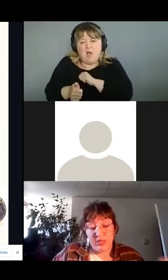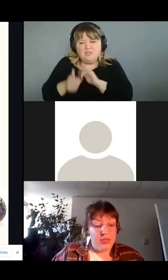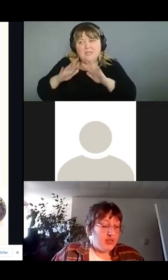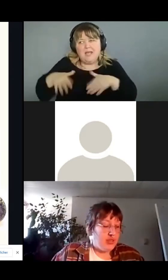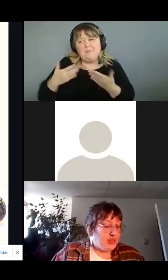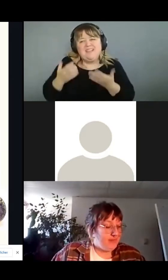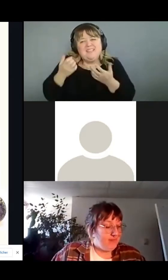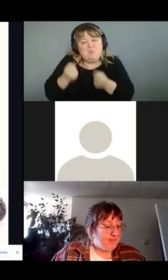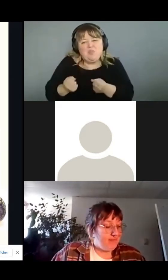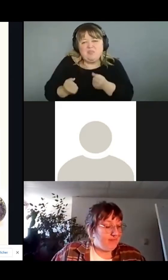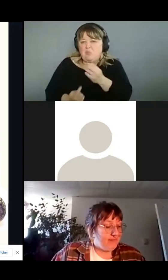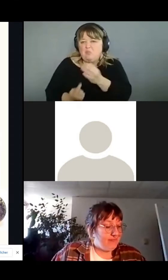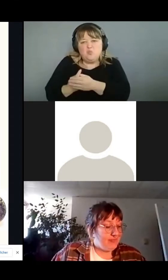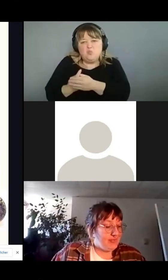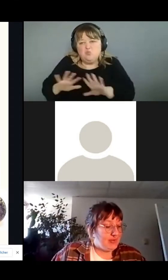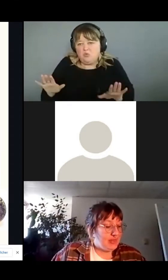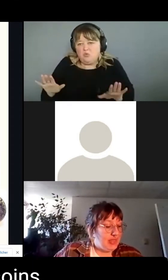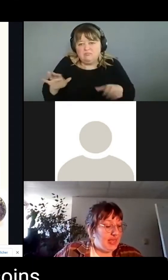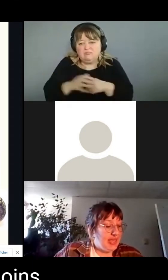pas.